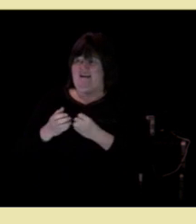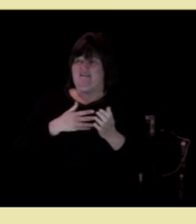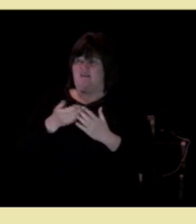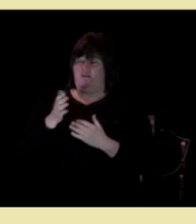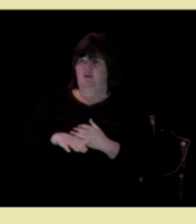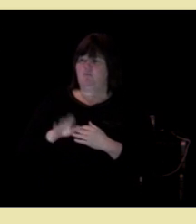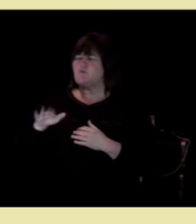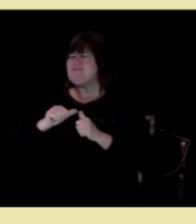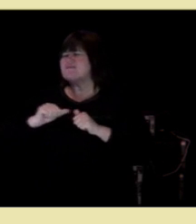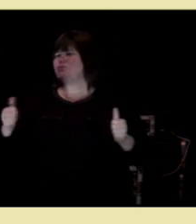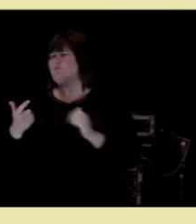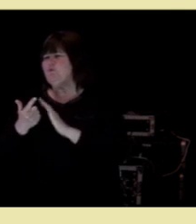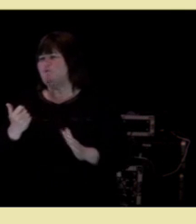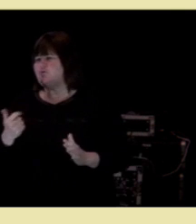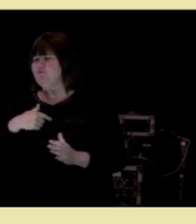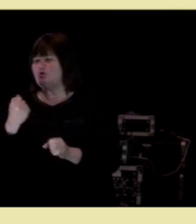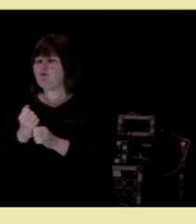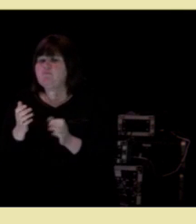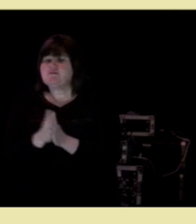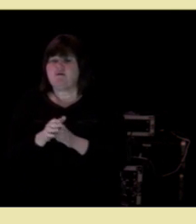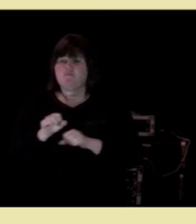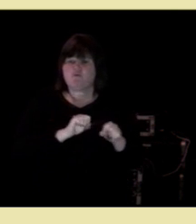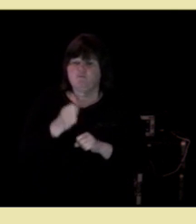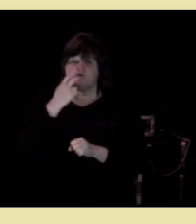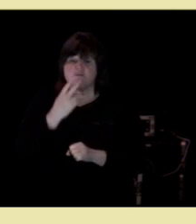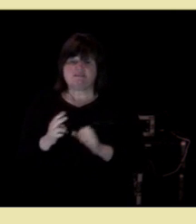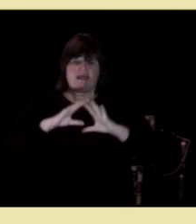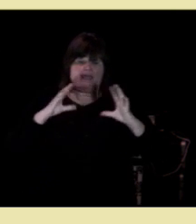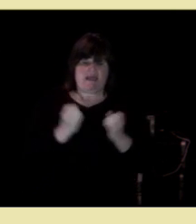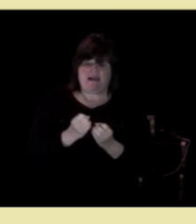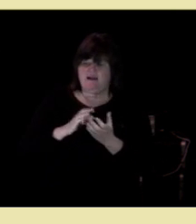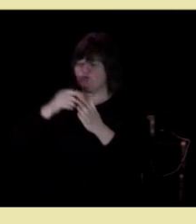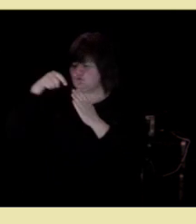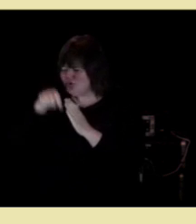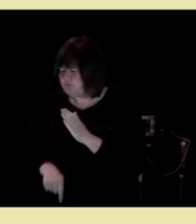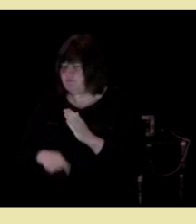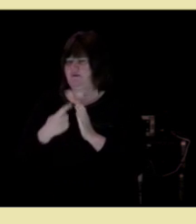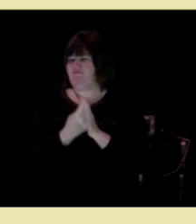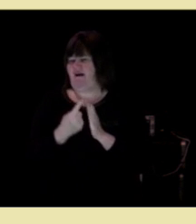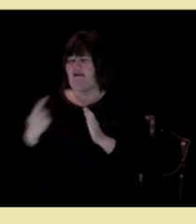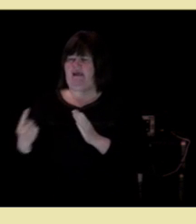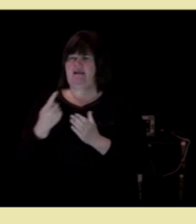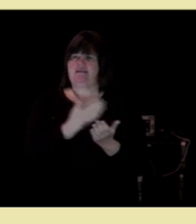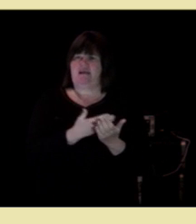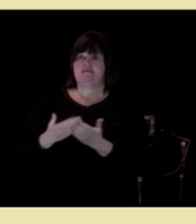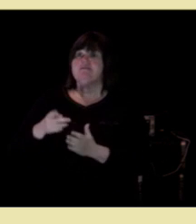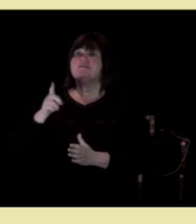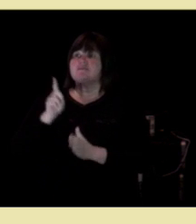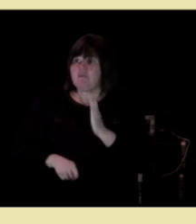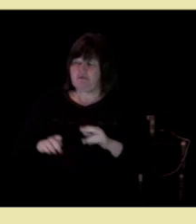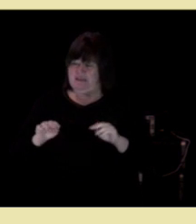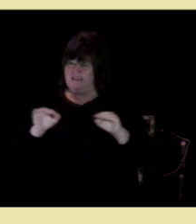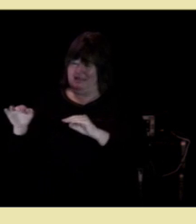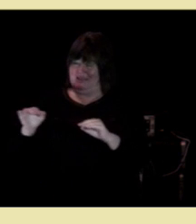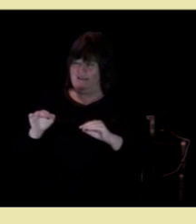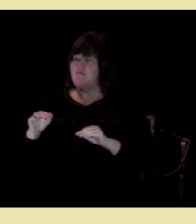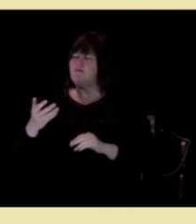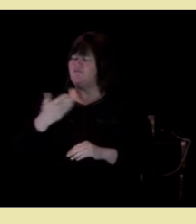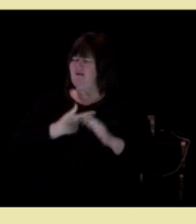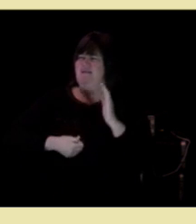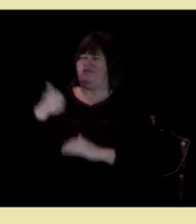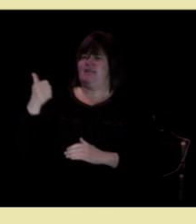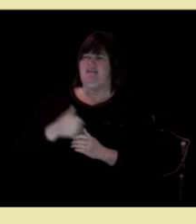i å se både helheten og dybden i den enkelte tjeneste samtidig. Men veldig avgjørende. Det